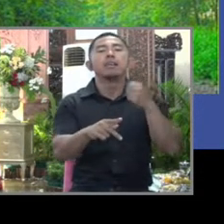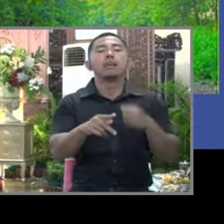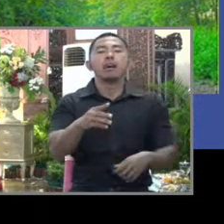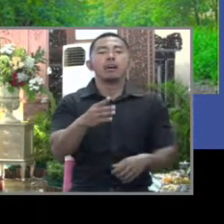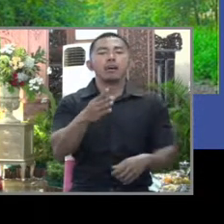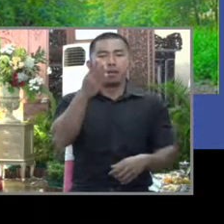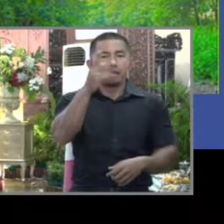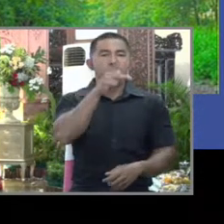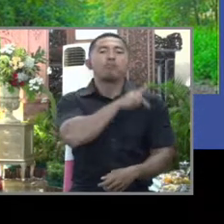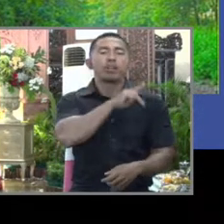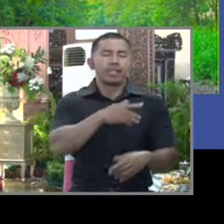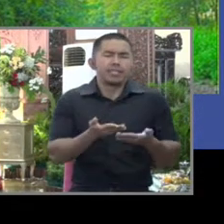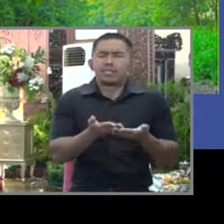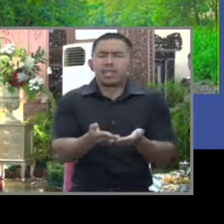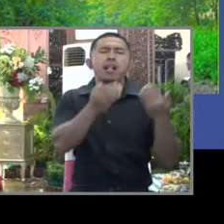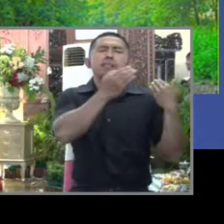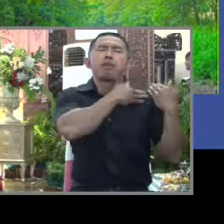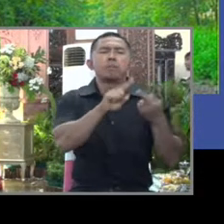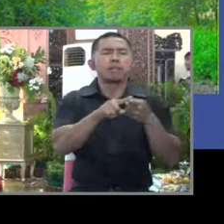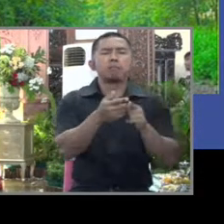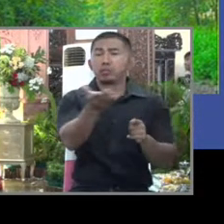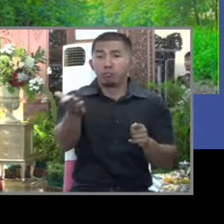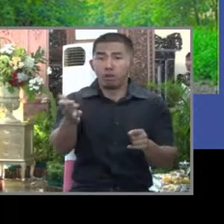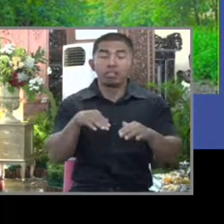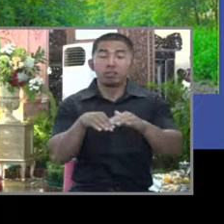panjenengan termasuk sampai desa. Setuju?